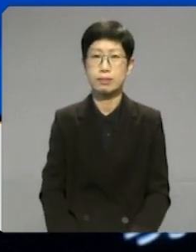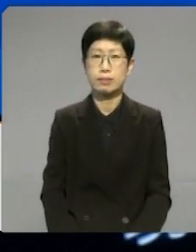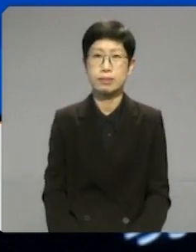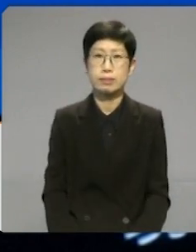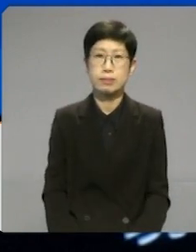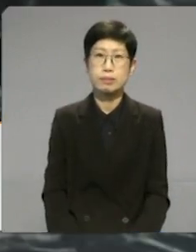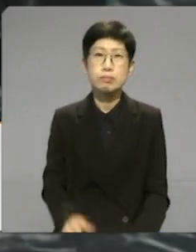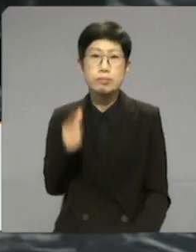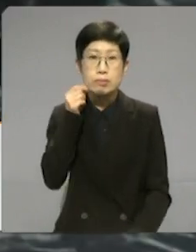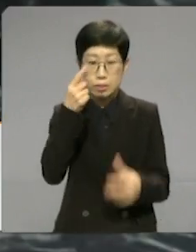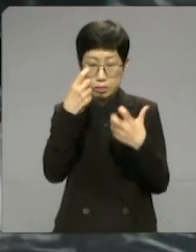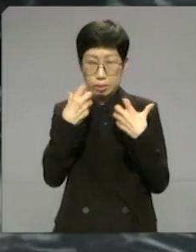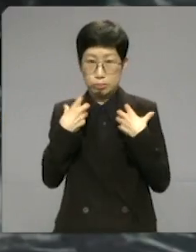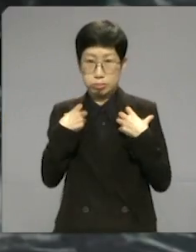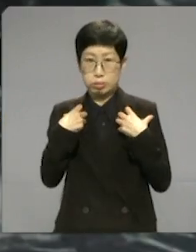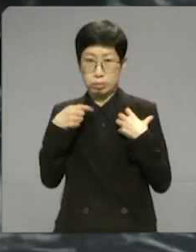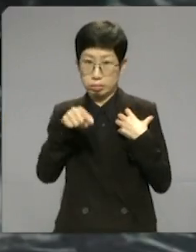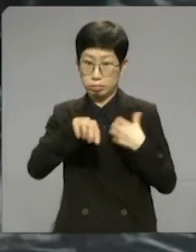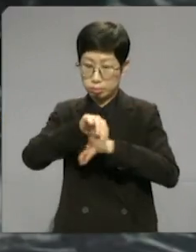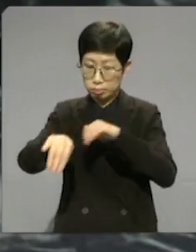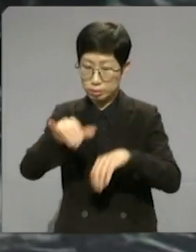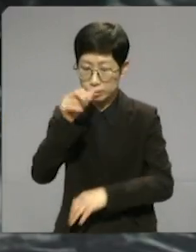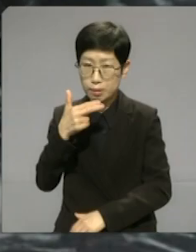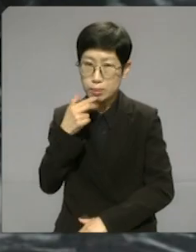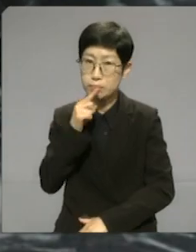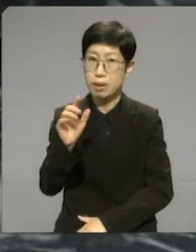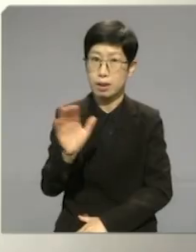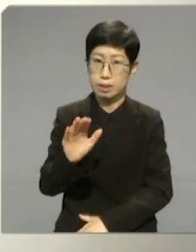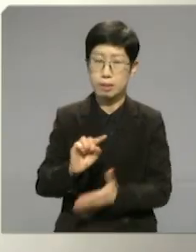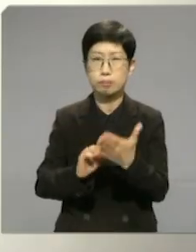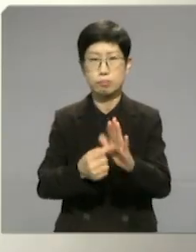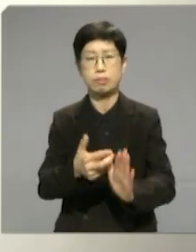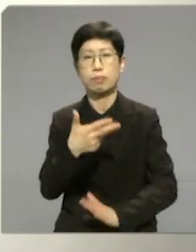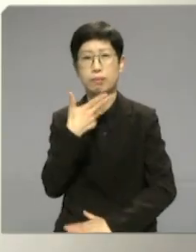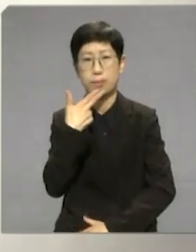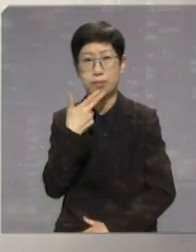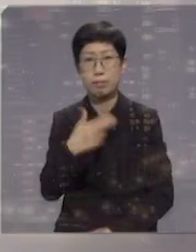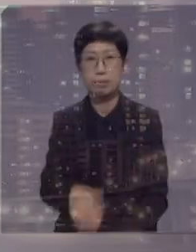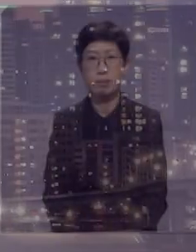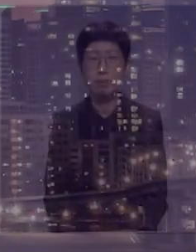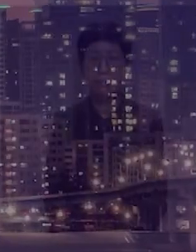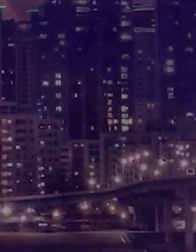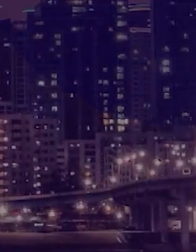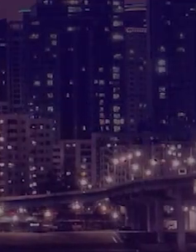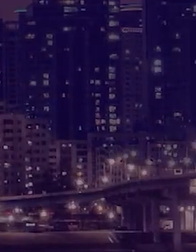있습니다. 일본 당국자는 노코멘트라며 시장 개입 여부를 밝히지 않았습니다.